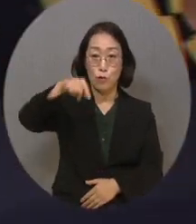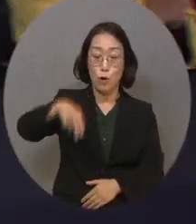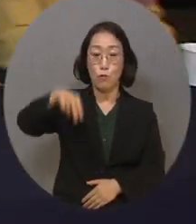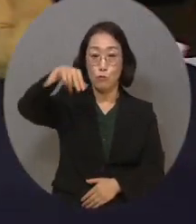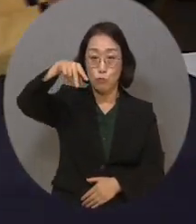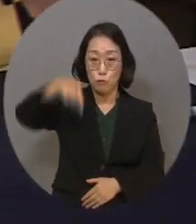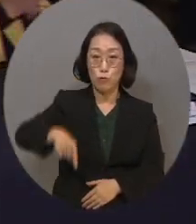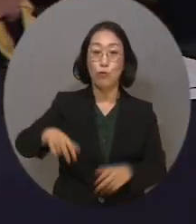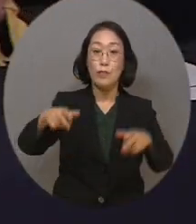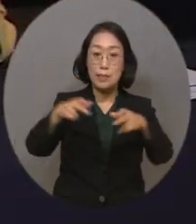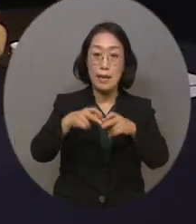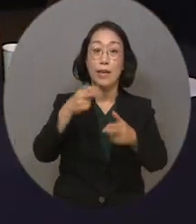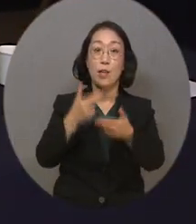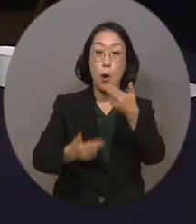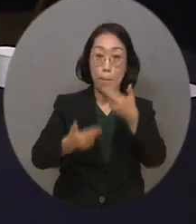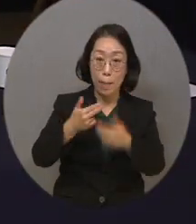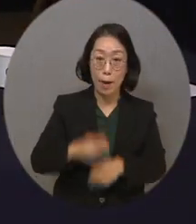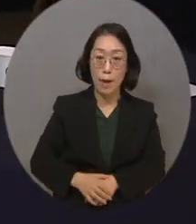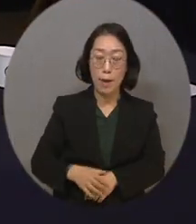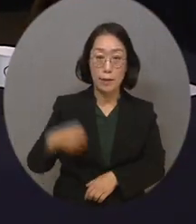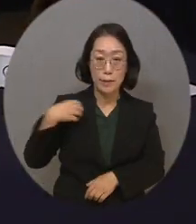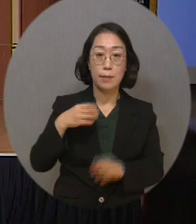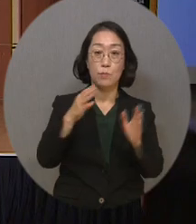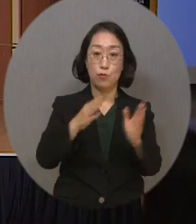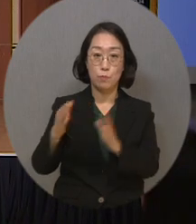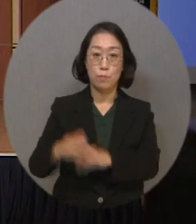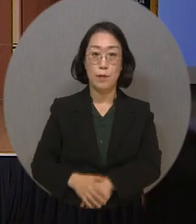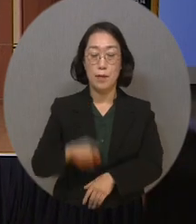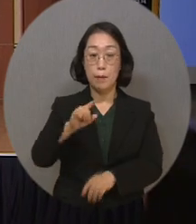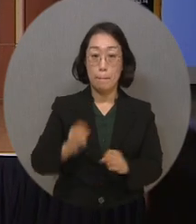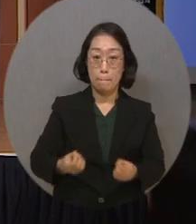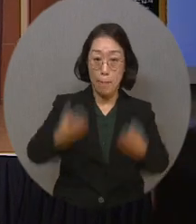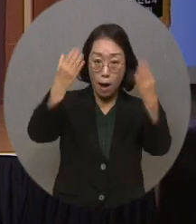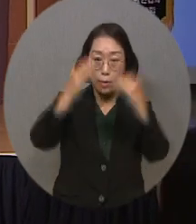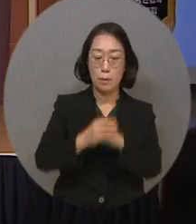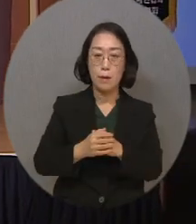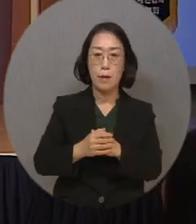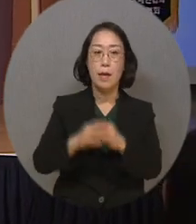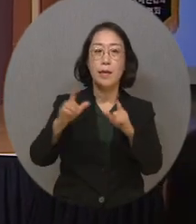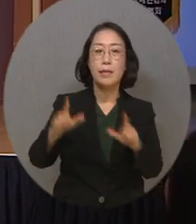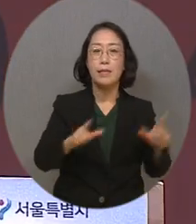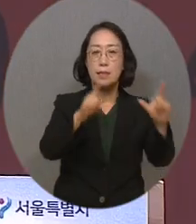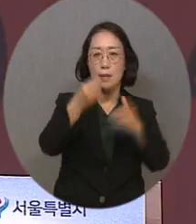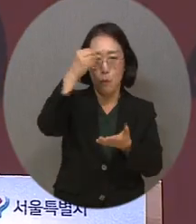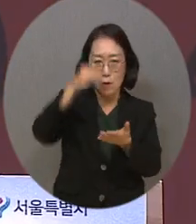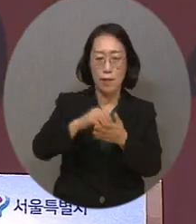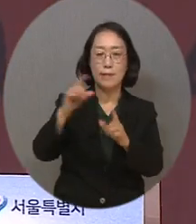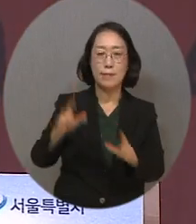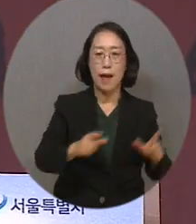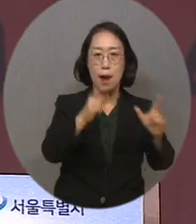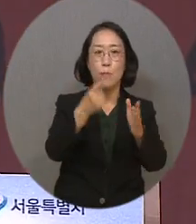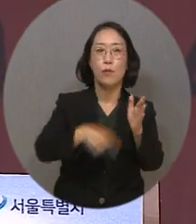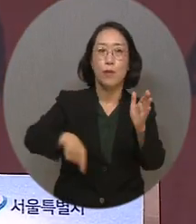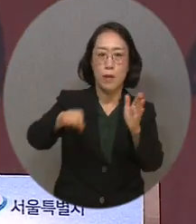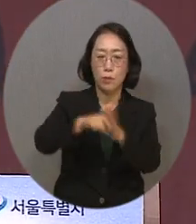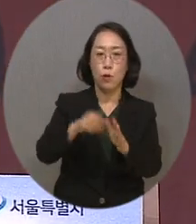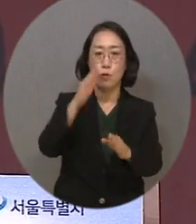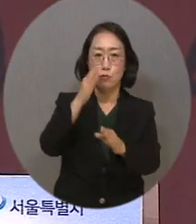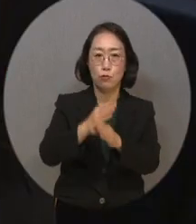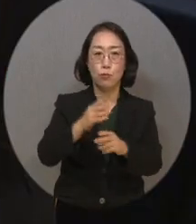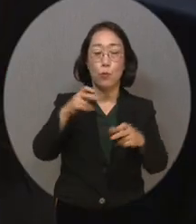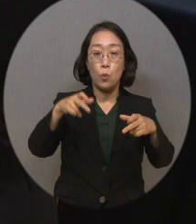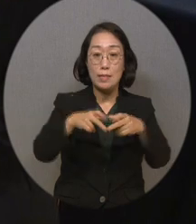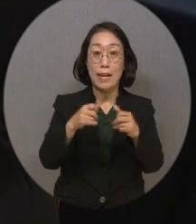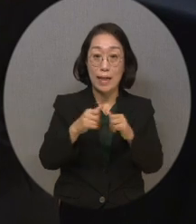한국척수장애인협회, 서울특별시협회가 주관한 이번 행사는 일상의 삶으로를 슬로건으로 중도장애인의 지역사회 복귀에